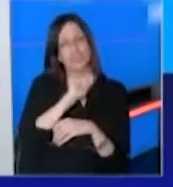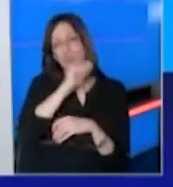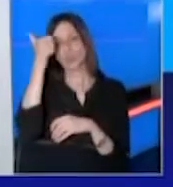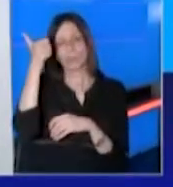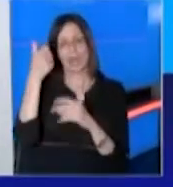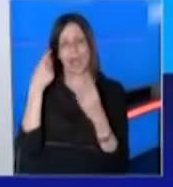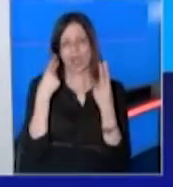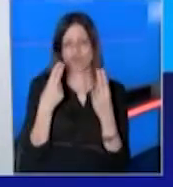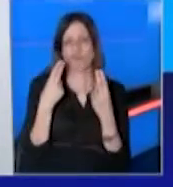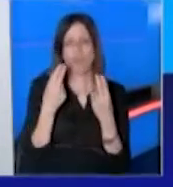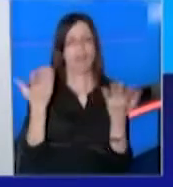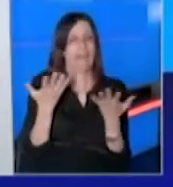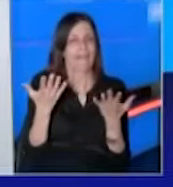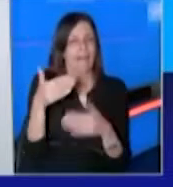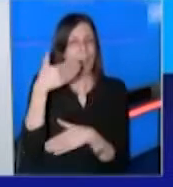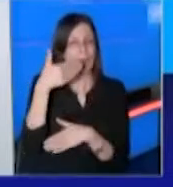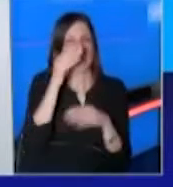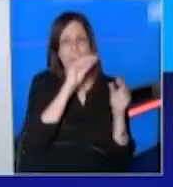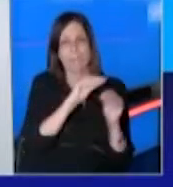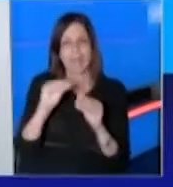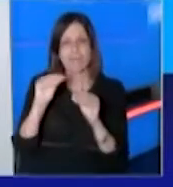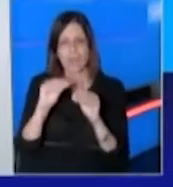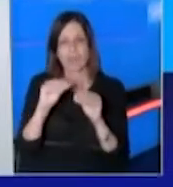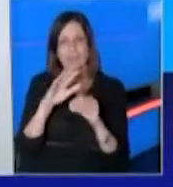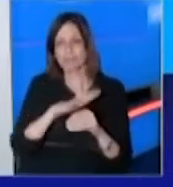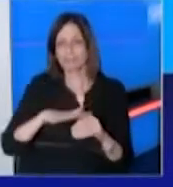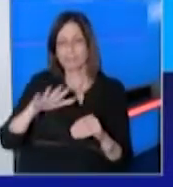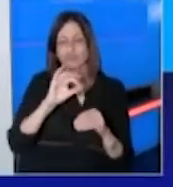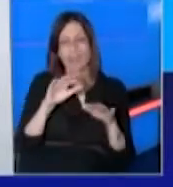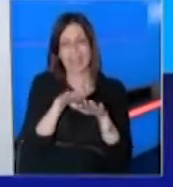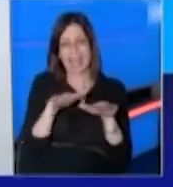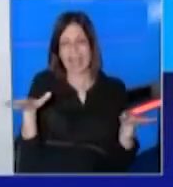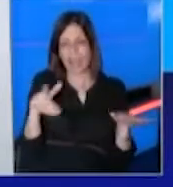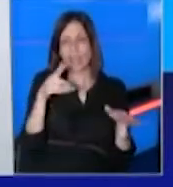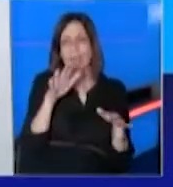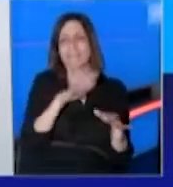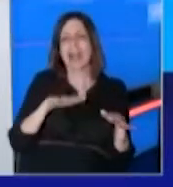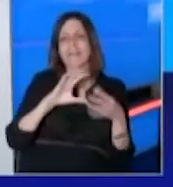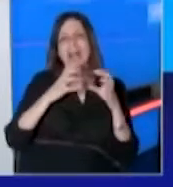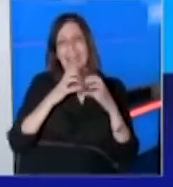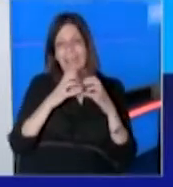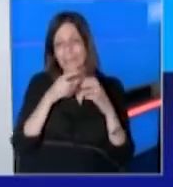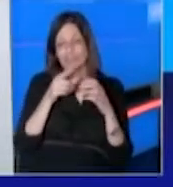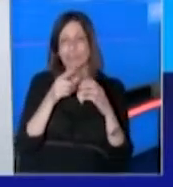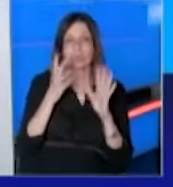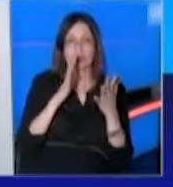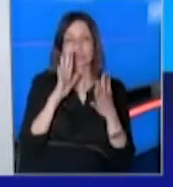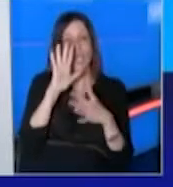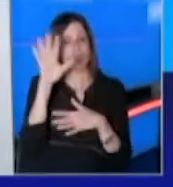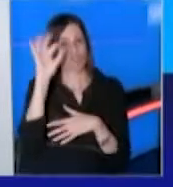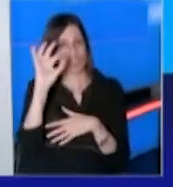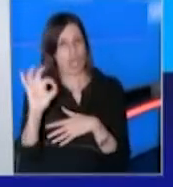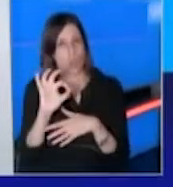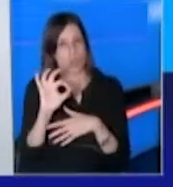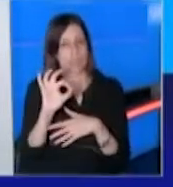חשובה. איך המדינה מעבירה נפחים עצומים של קרקעות למרחב הכפרי, שמהווים כ-5%